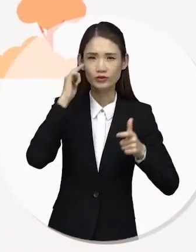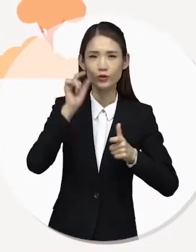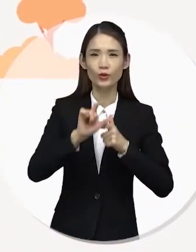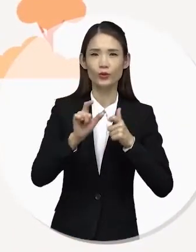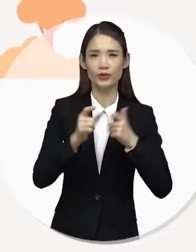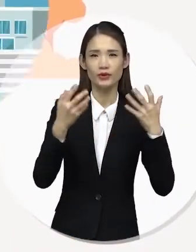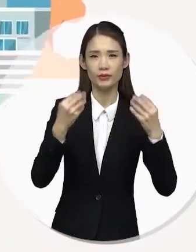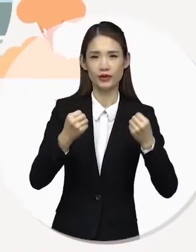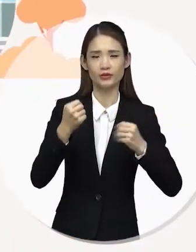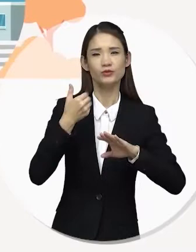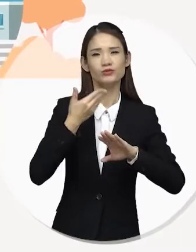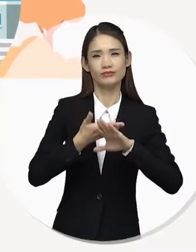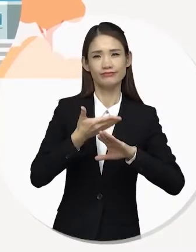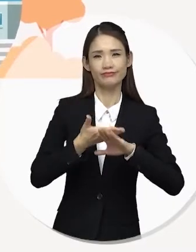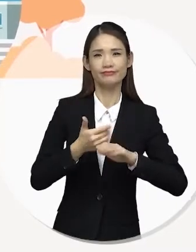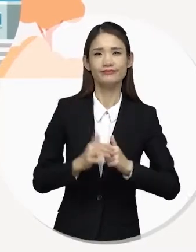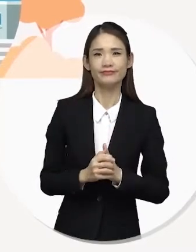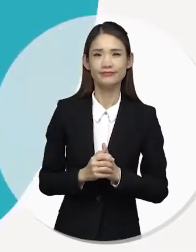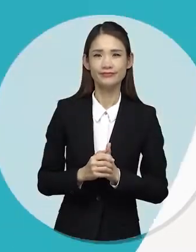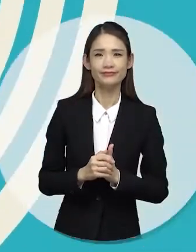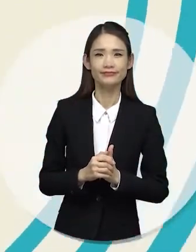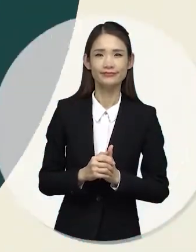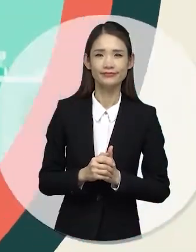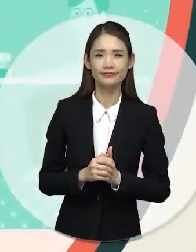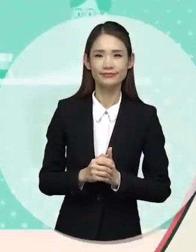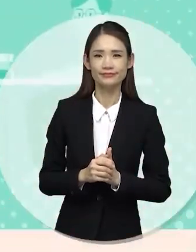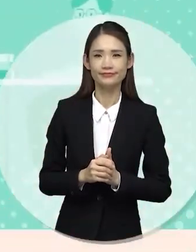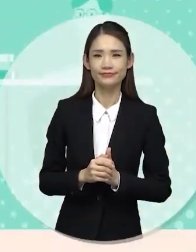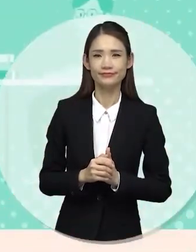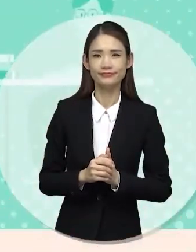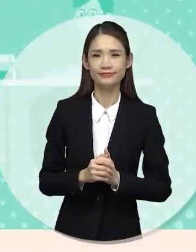여러 고민을 한다는 것이 다를 것 같습니다.